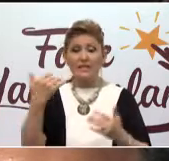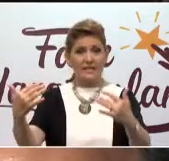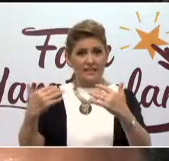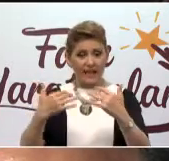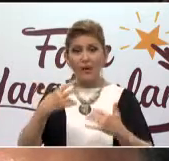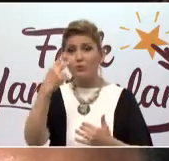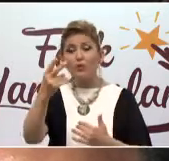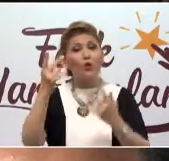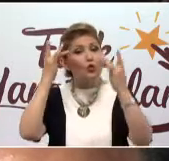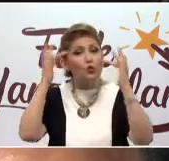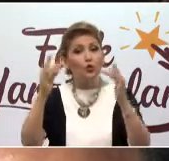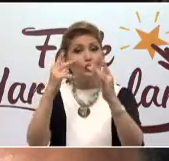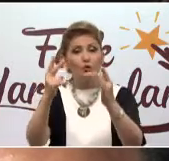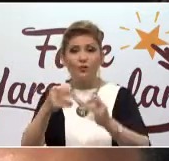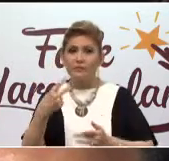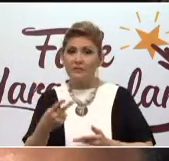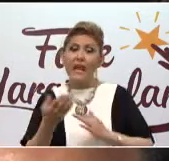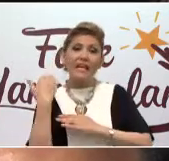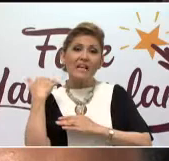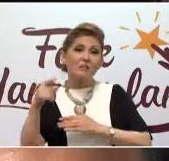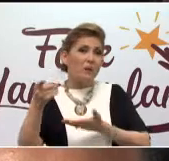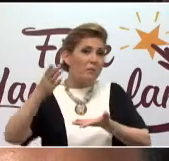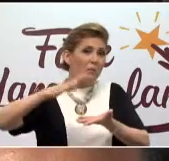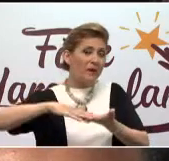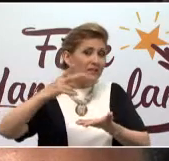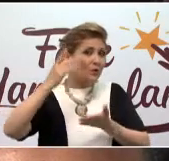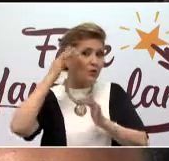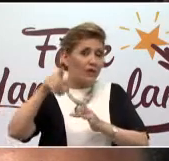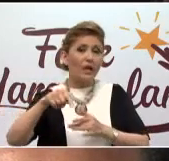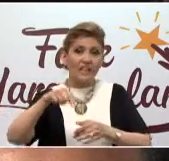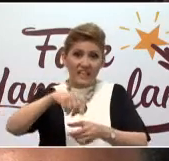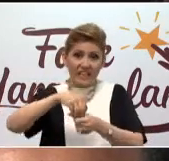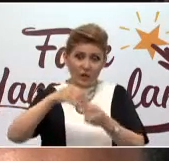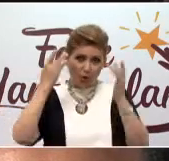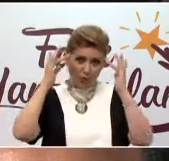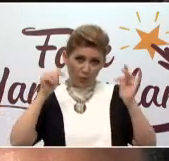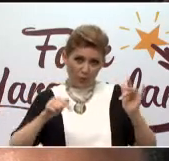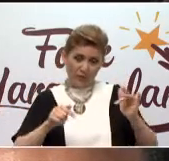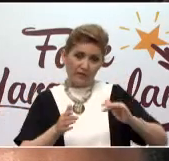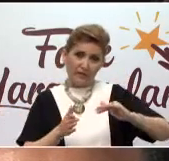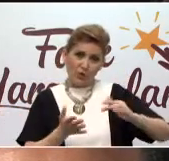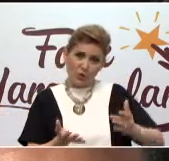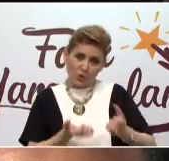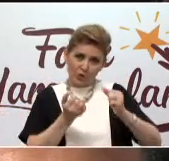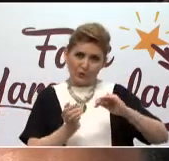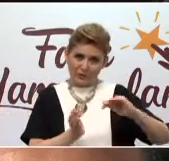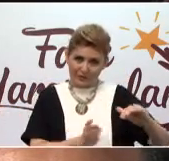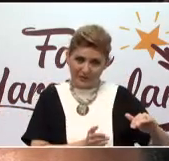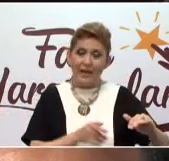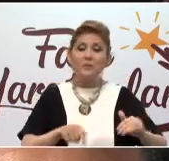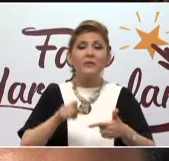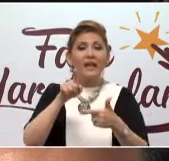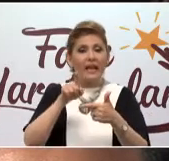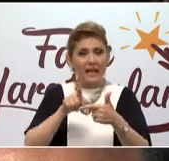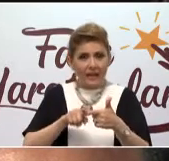kendi kültürel geçmişiyle barışması, şu an içinde bulunduğu kültürel kompleksten kurtulmasını sağlamak.